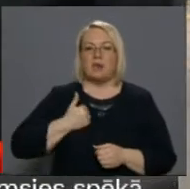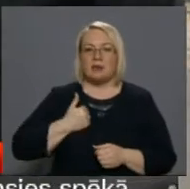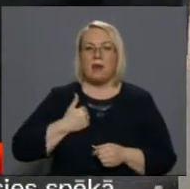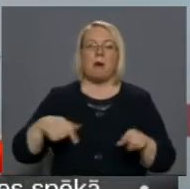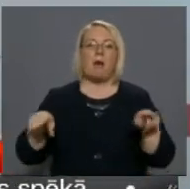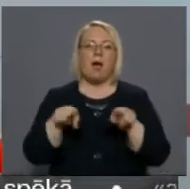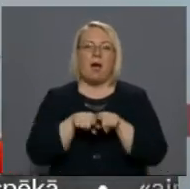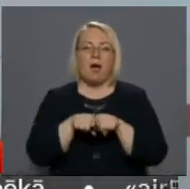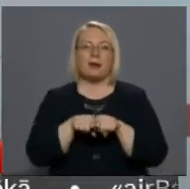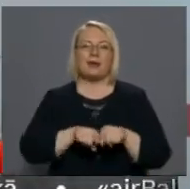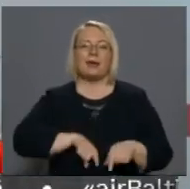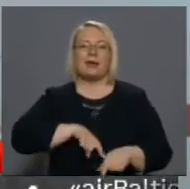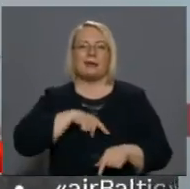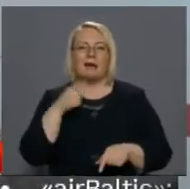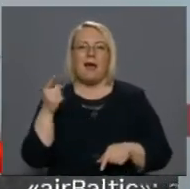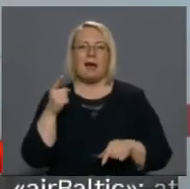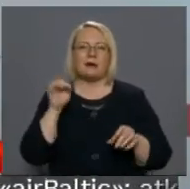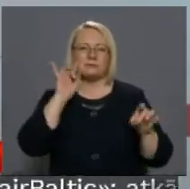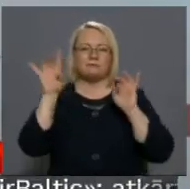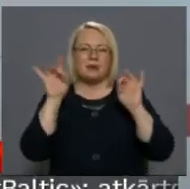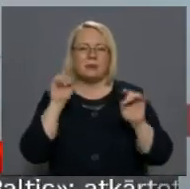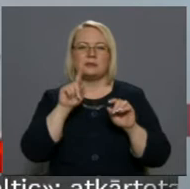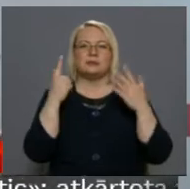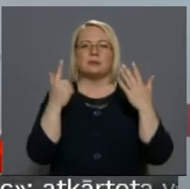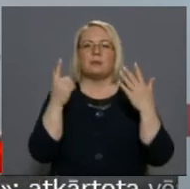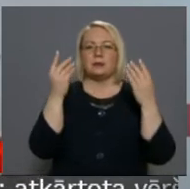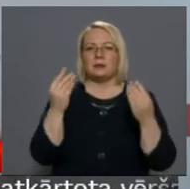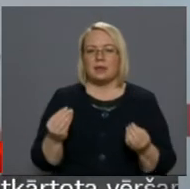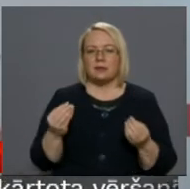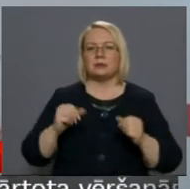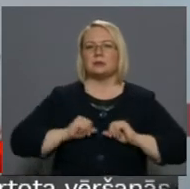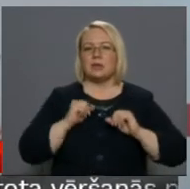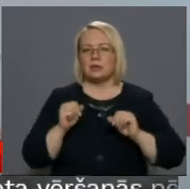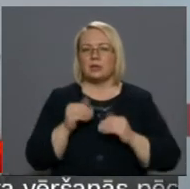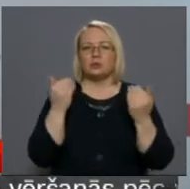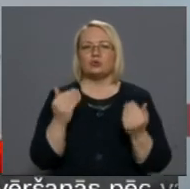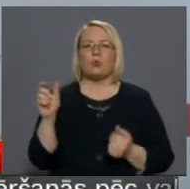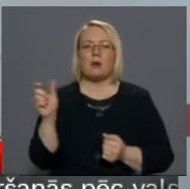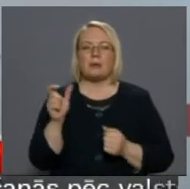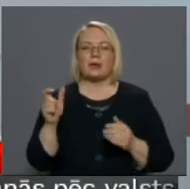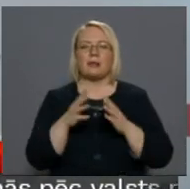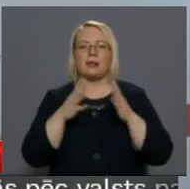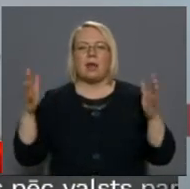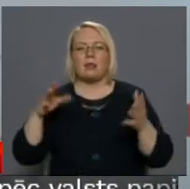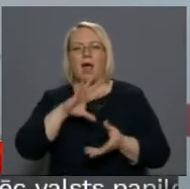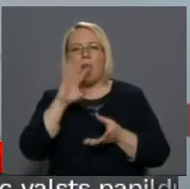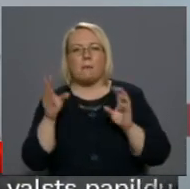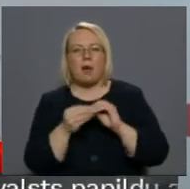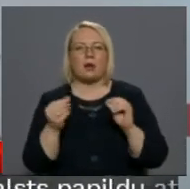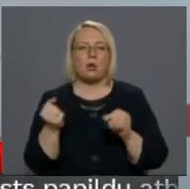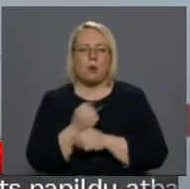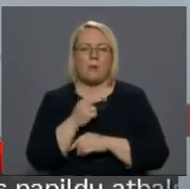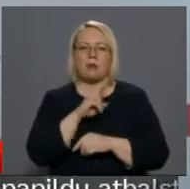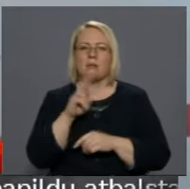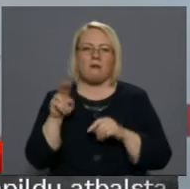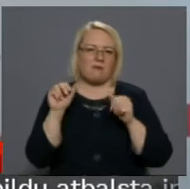pat arī tādas ilgākas akcijas, kas ir arī 7 dienas, nu, censties šobrīd tādā lielā apmērā tomēr